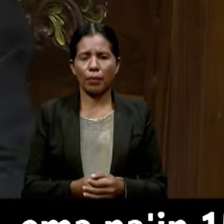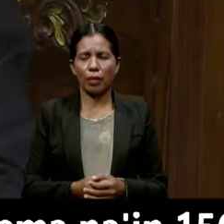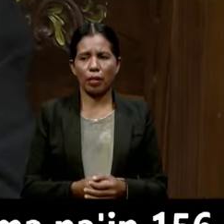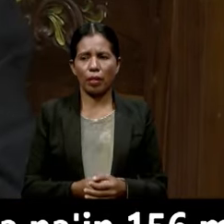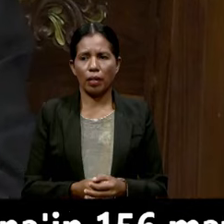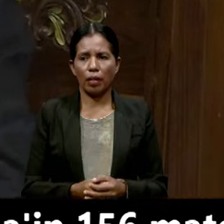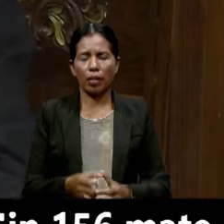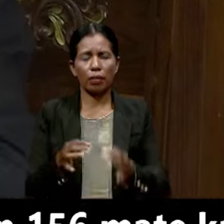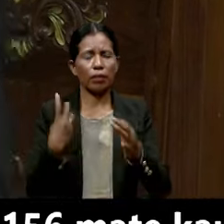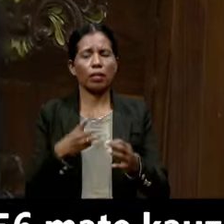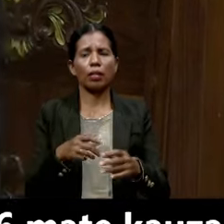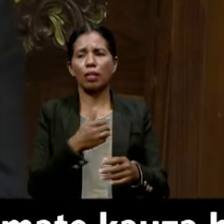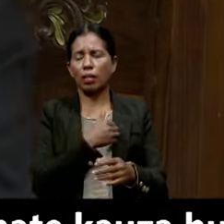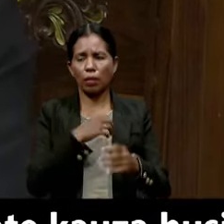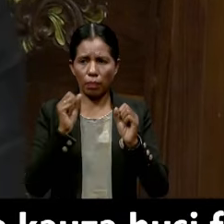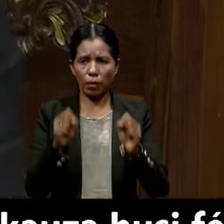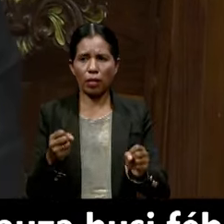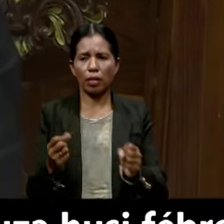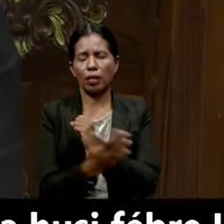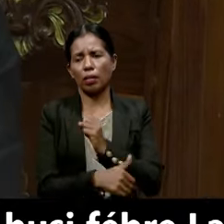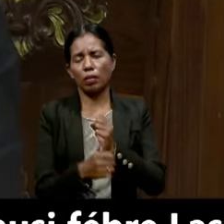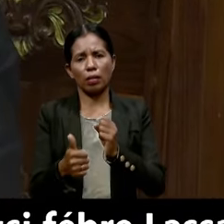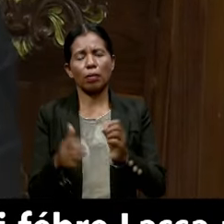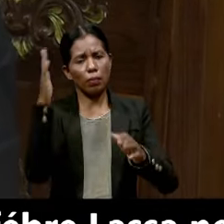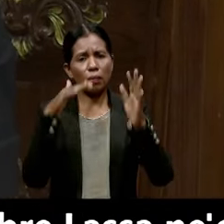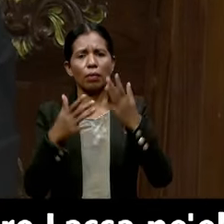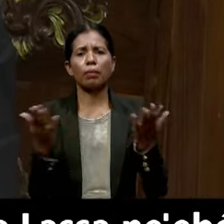Si itu mesak cerita gue. Ia politik kita nasional sih problem ini be.